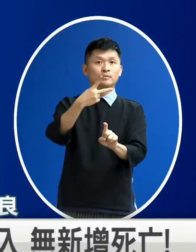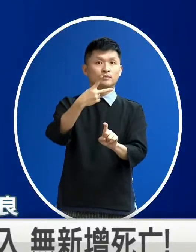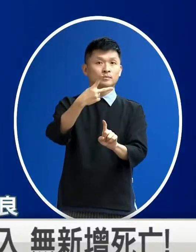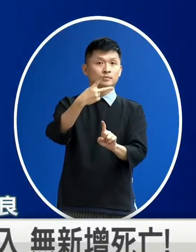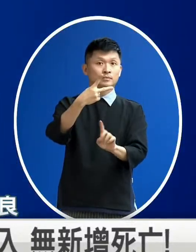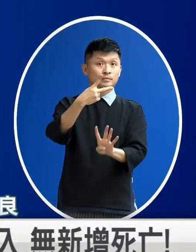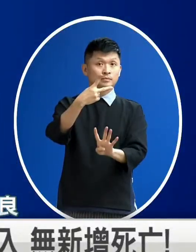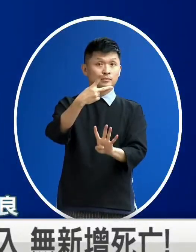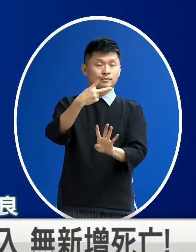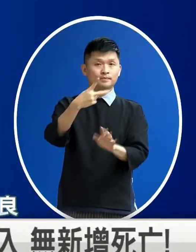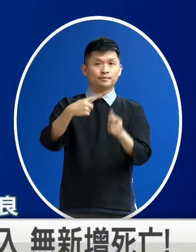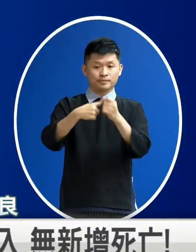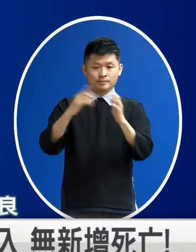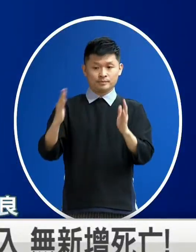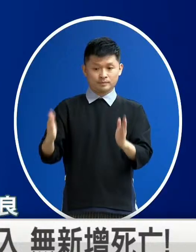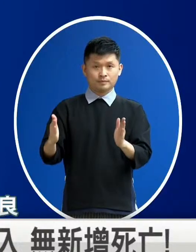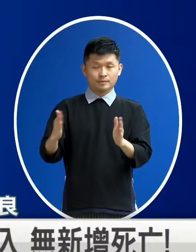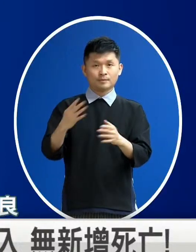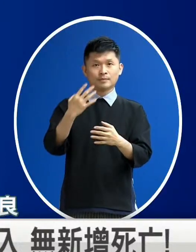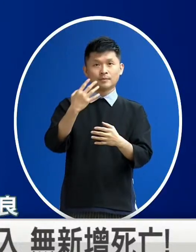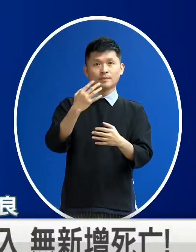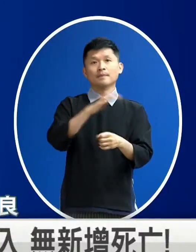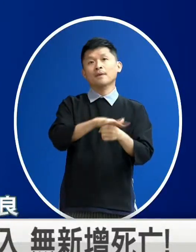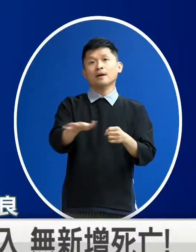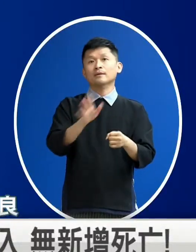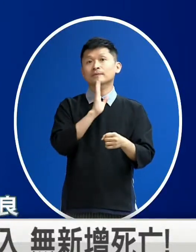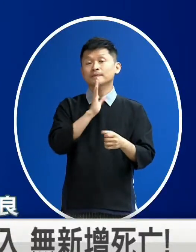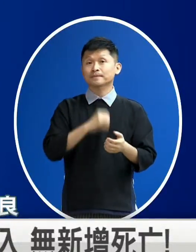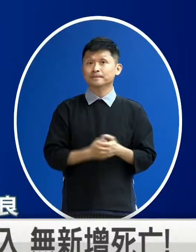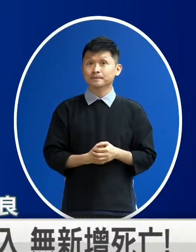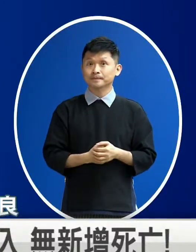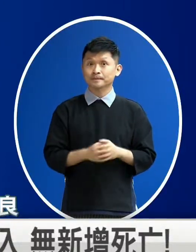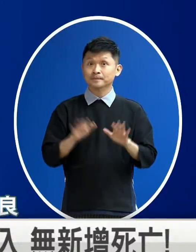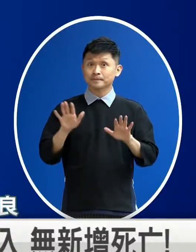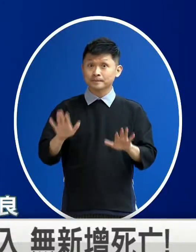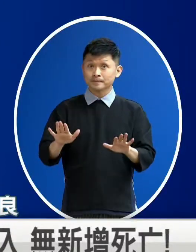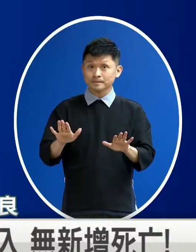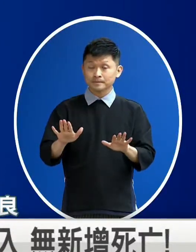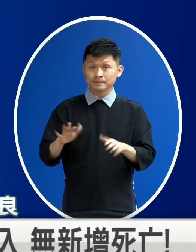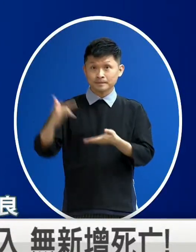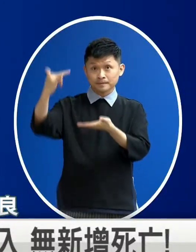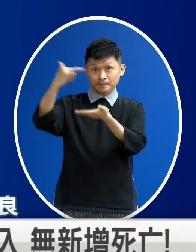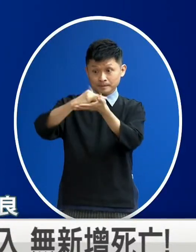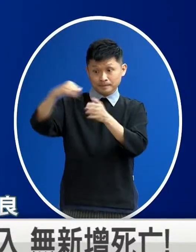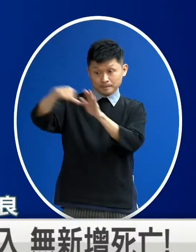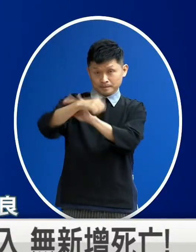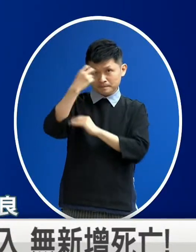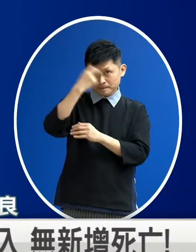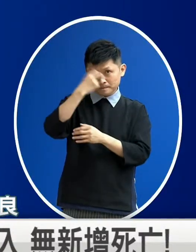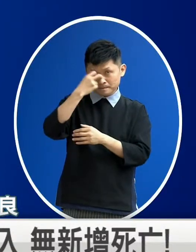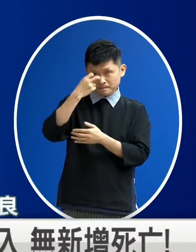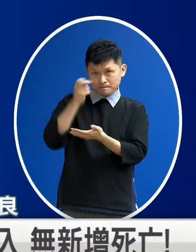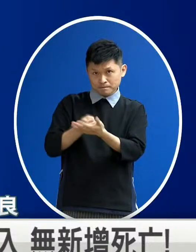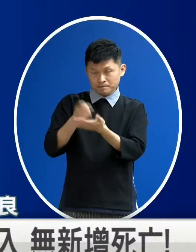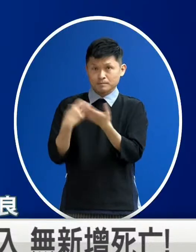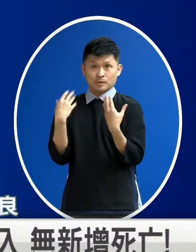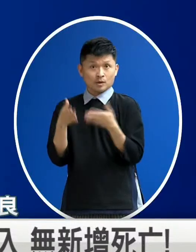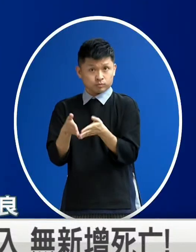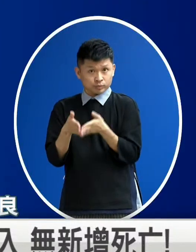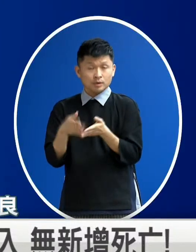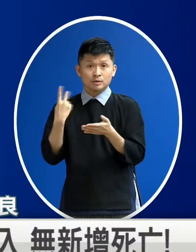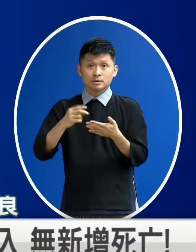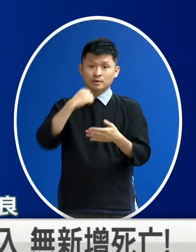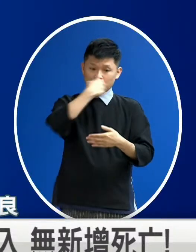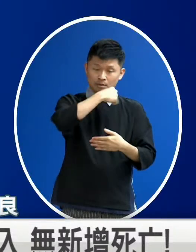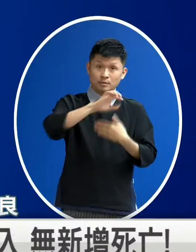2月14号，也就是我们第一阶段的一个届满。那在目前在这个严守边境检疫的这样的一个大原则，以及落实国